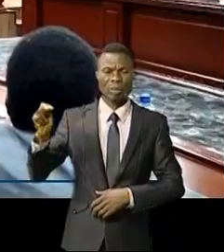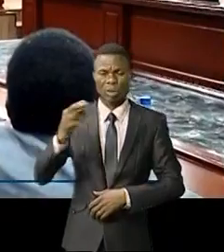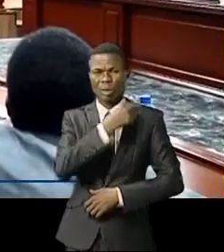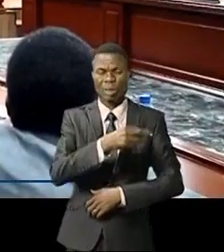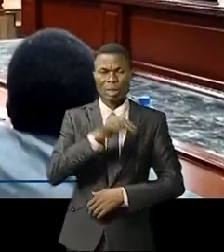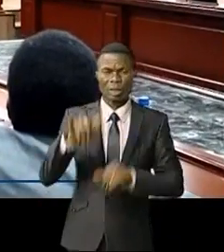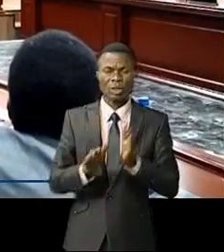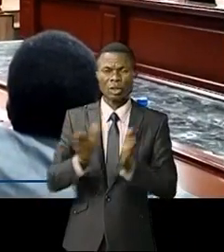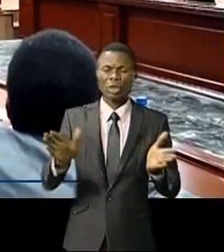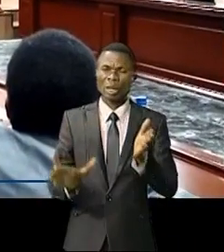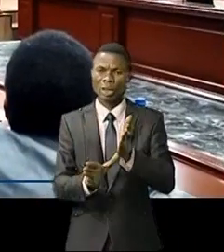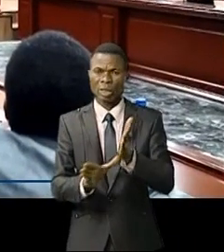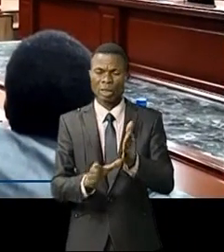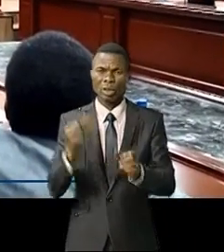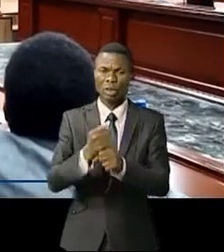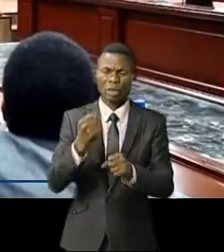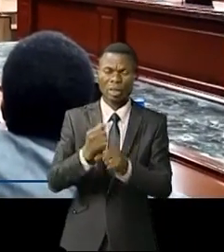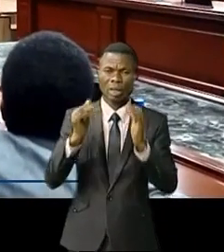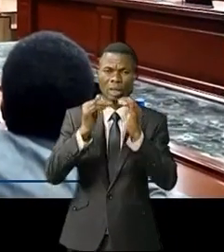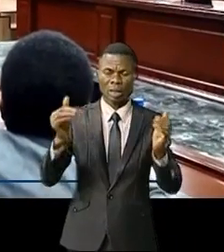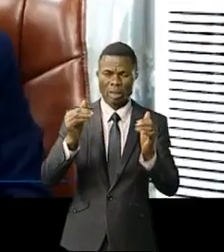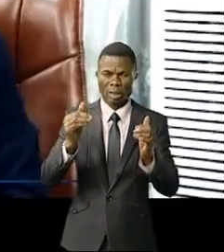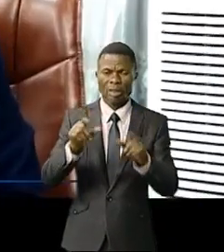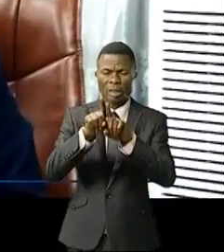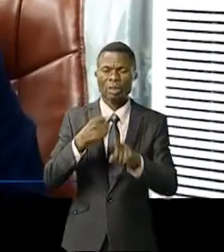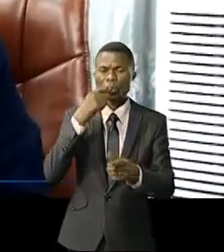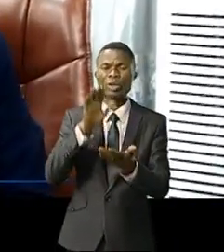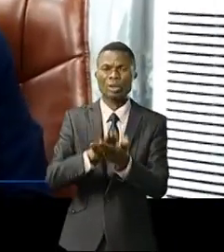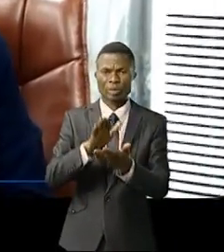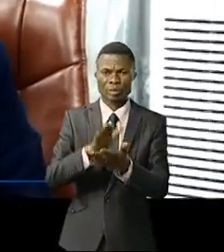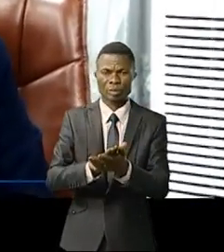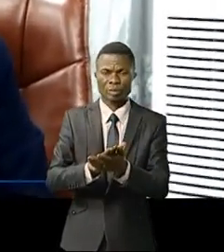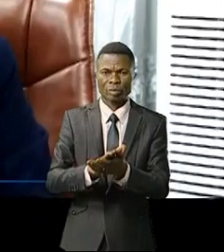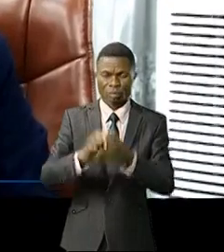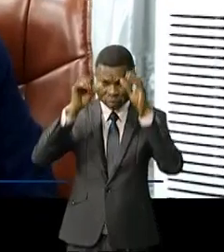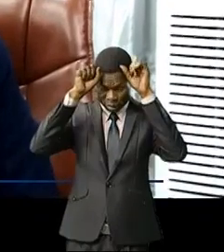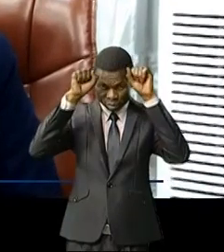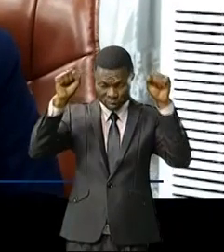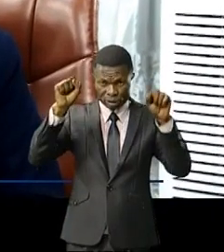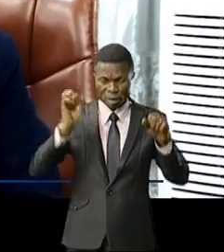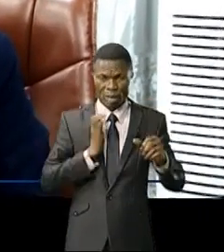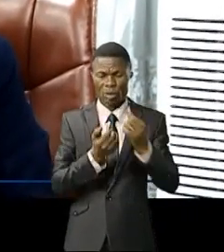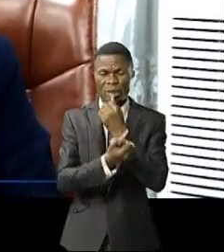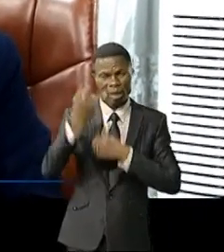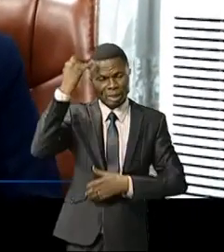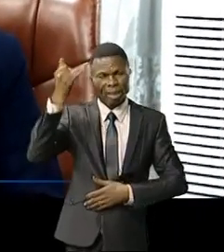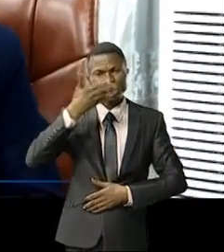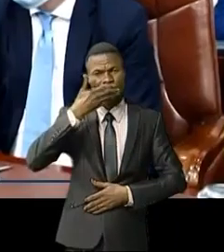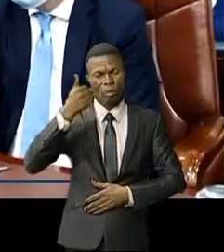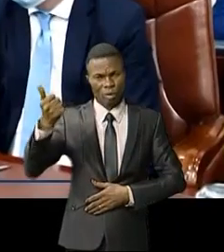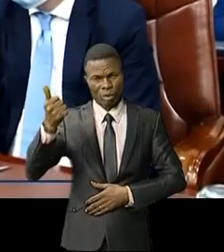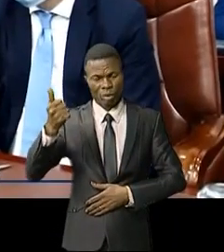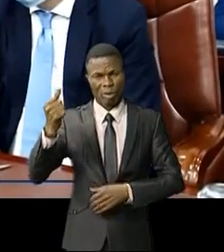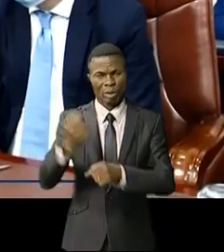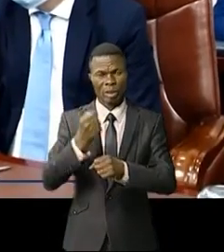secrétaire général adjoint chargé des opérations de paix a par ailleurs félicité le président de la République pour ses initiatives concernant le rôle de